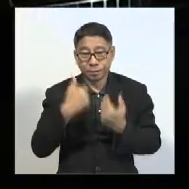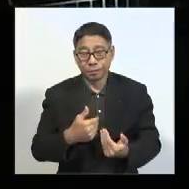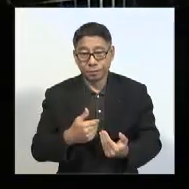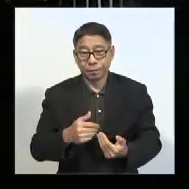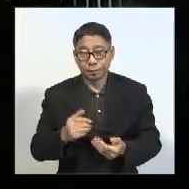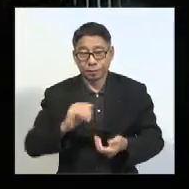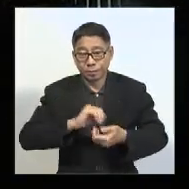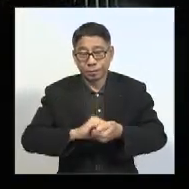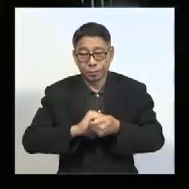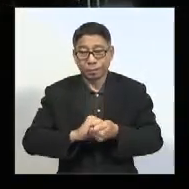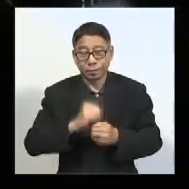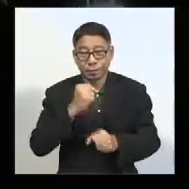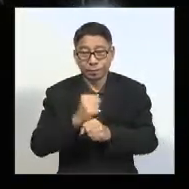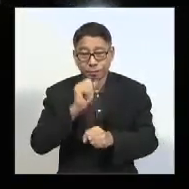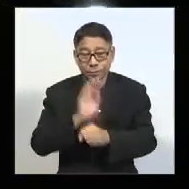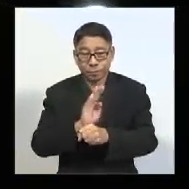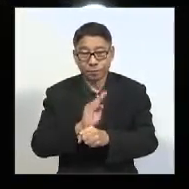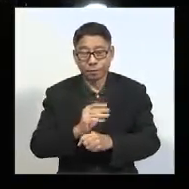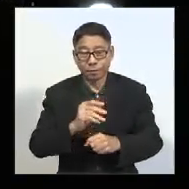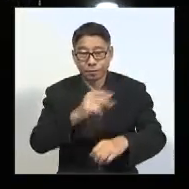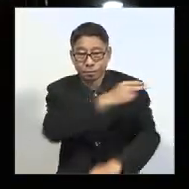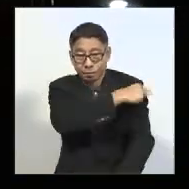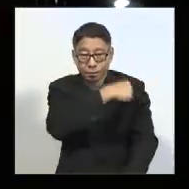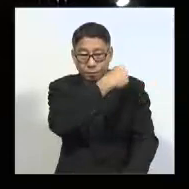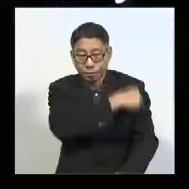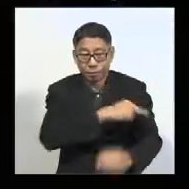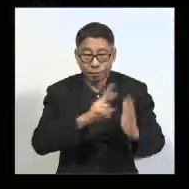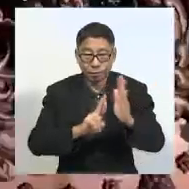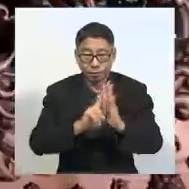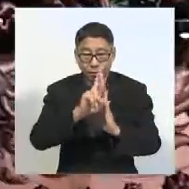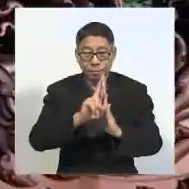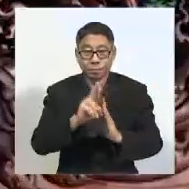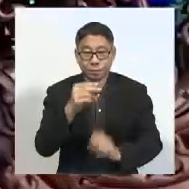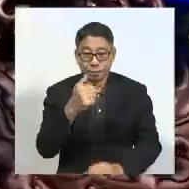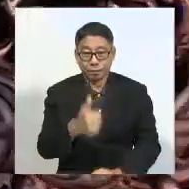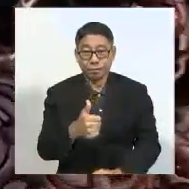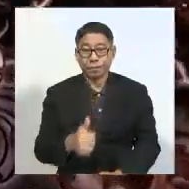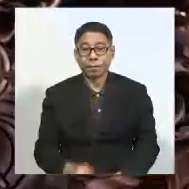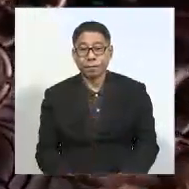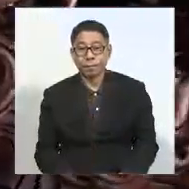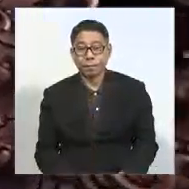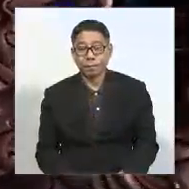ยังได้ร่วมศรัทธาทำบุญกุศลกับโรงพยาบาลเชียงรายประชานุเคราะห์อีกด้วยค่ะ